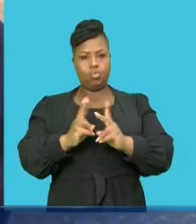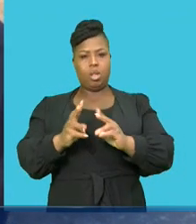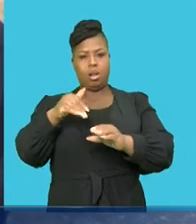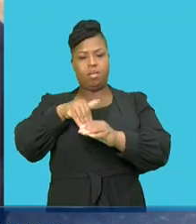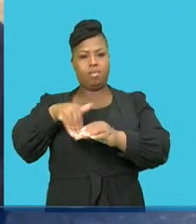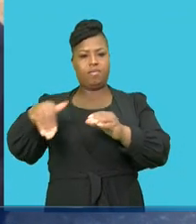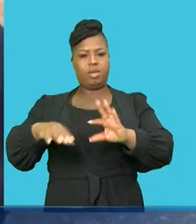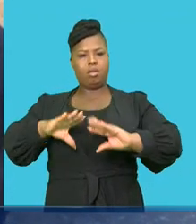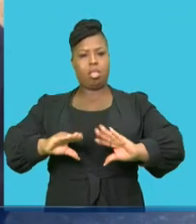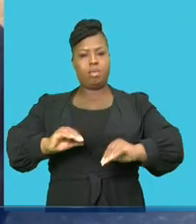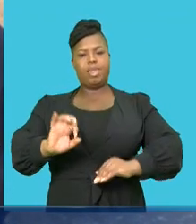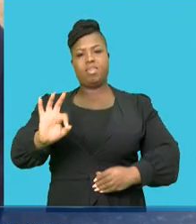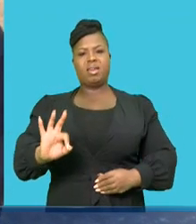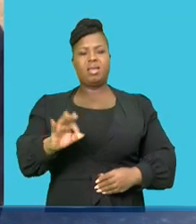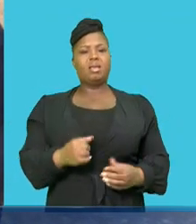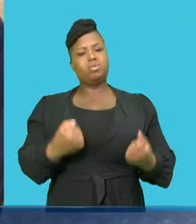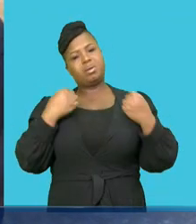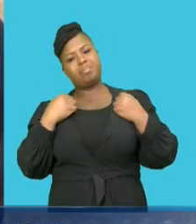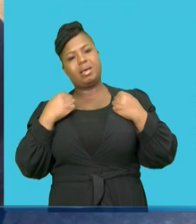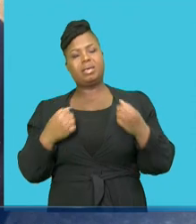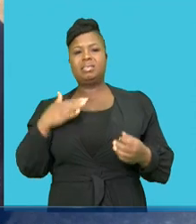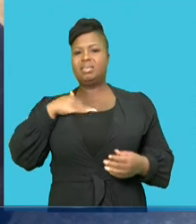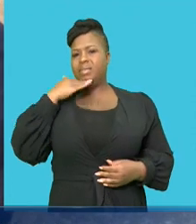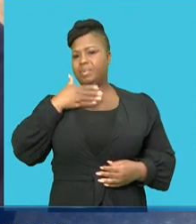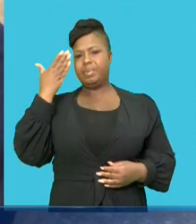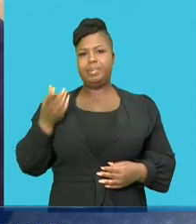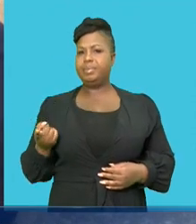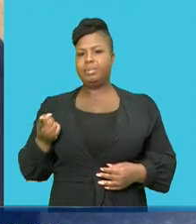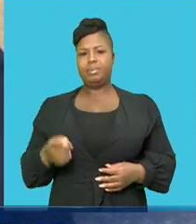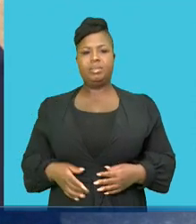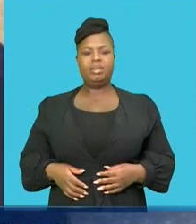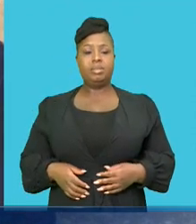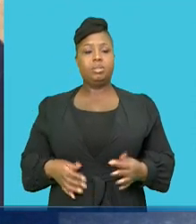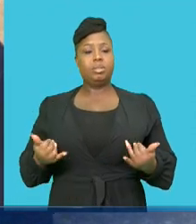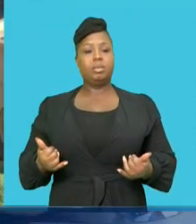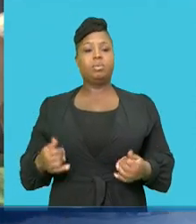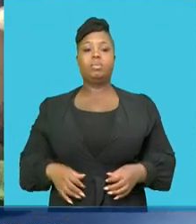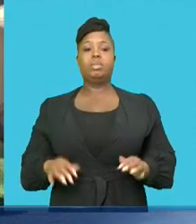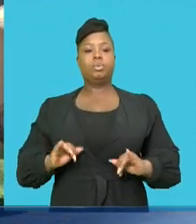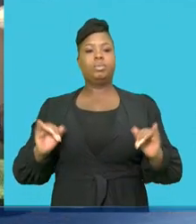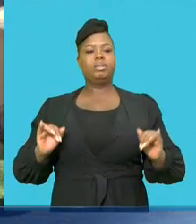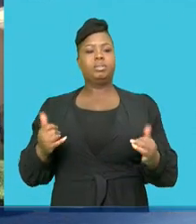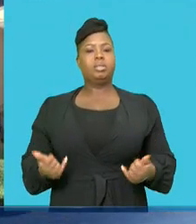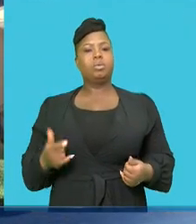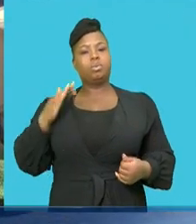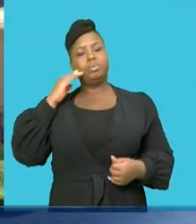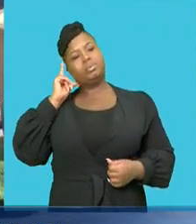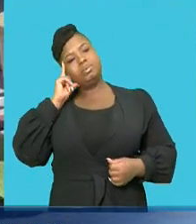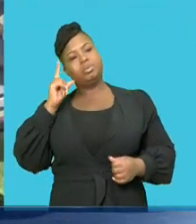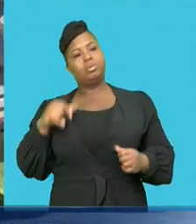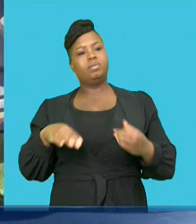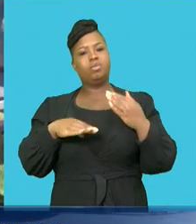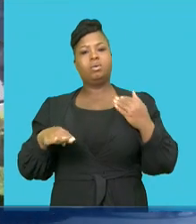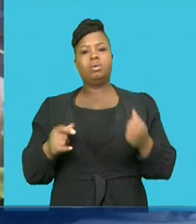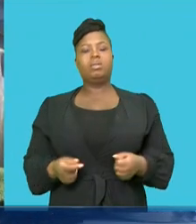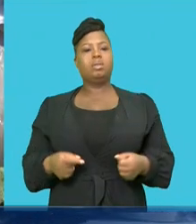iy'ponje ziwu-3, iy'ngubo aziyashoda, ayikho into yonke into iyashoda la. Kuloko kushoda-ke iy'ngubo silele phansi, la kungena